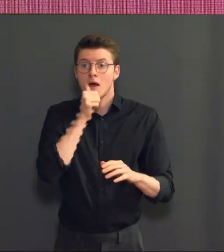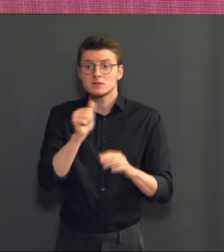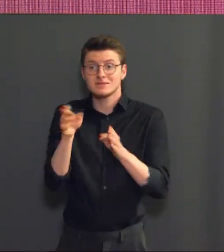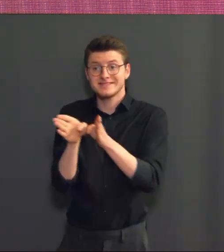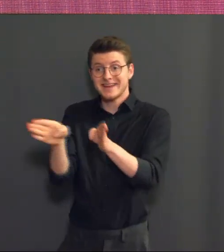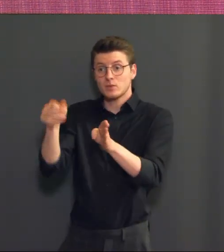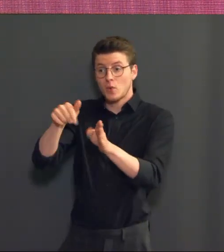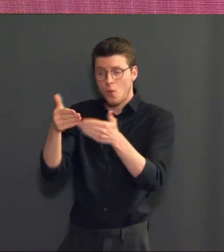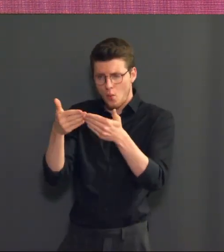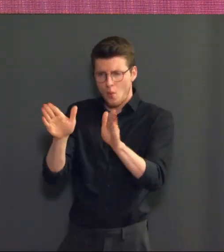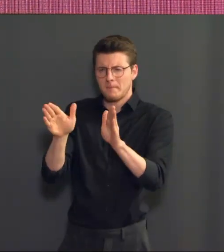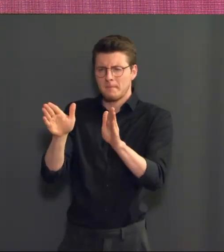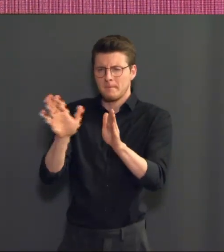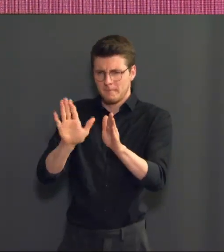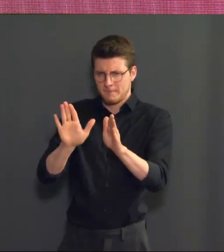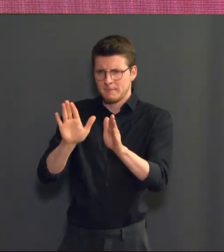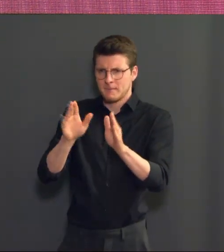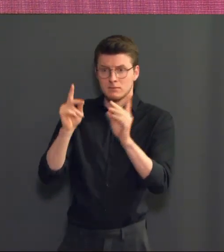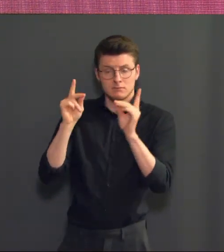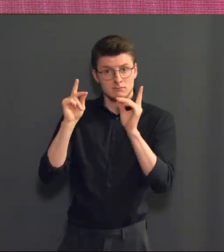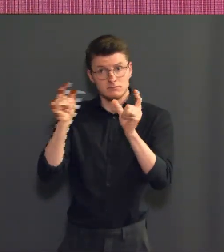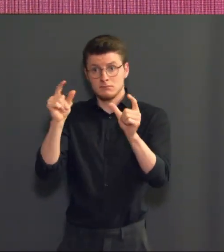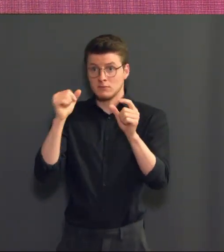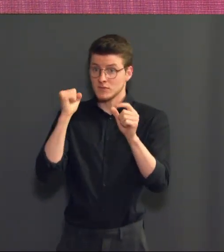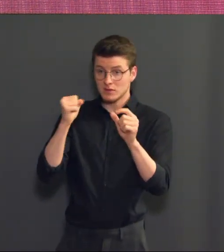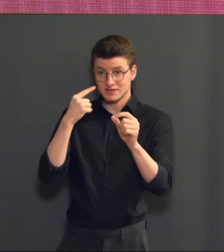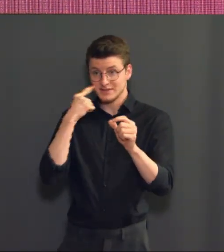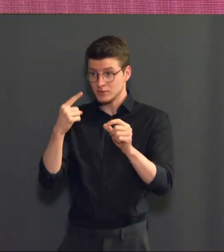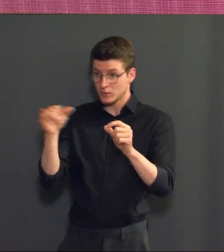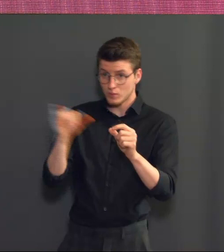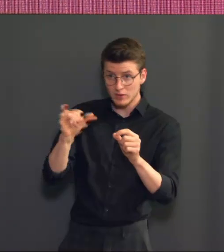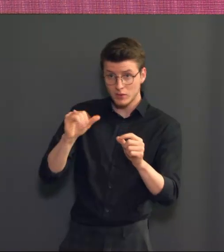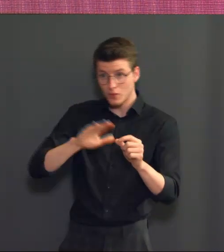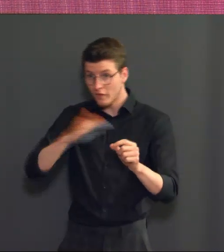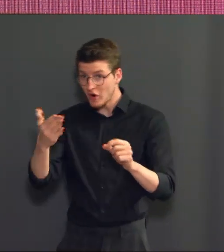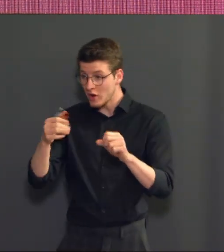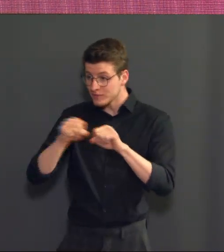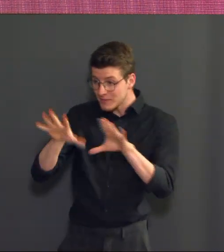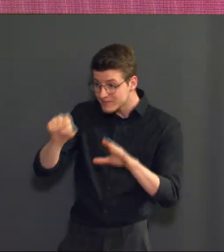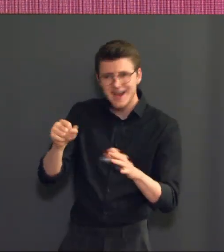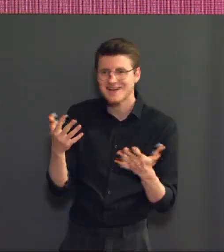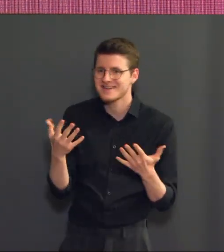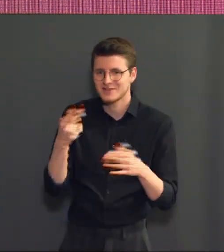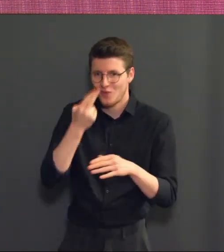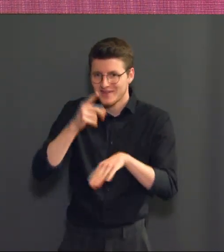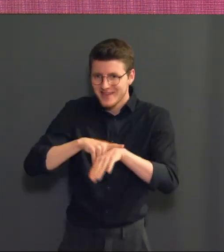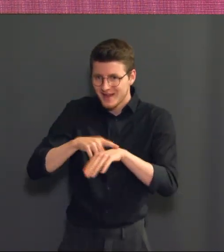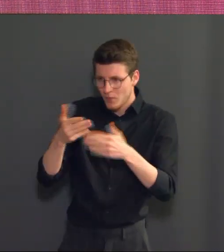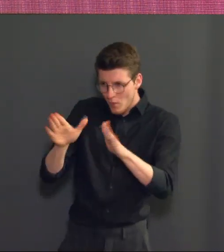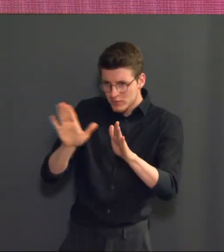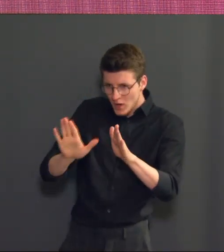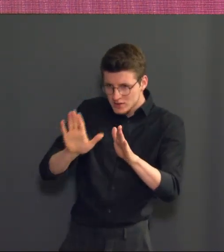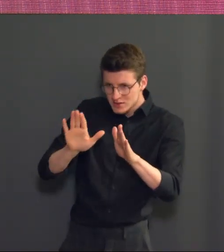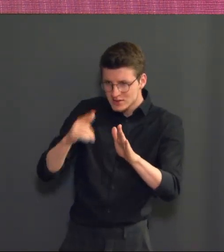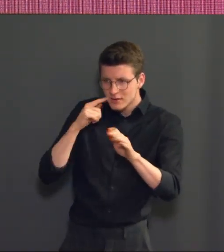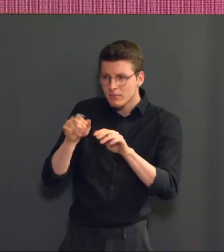niet onmiddellijk van dag 0 kan meten. Niet alle besmettingen vinden onmiddellijk plaats. Dat is iets dat zich geleidelijk aan gaat opbouwen. Dat vraagt